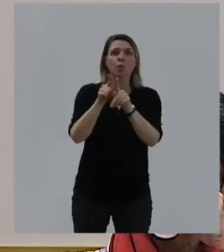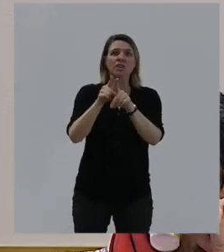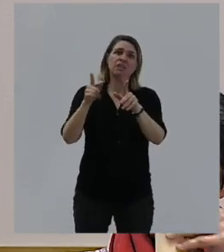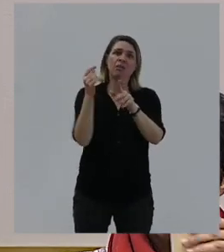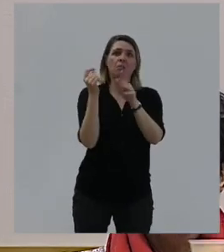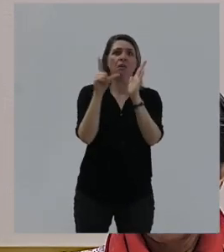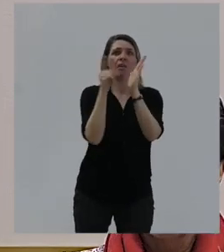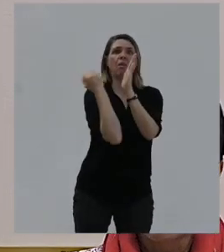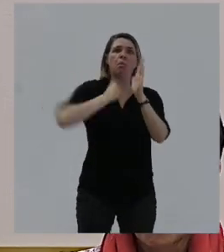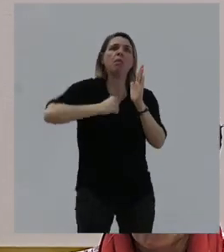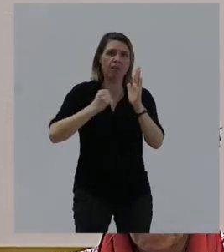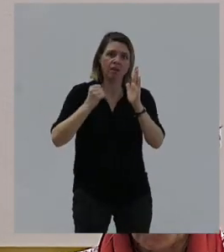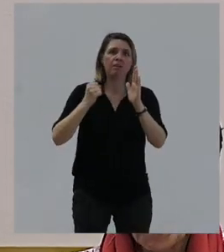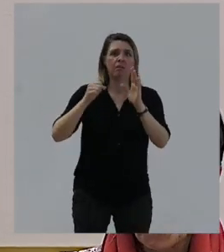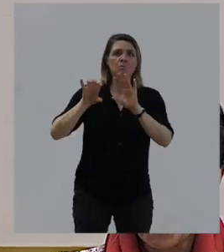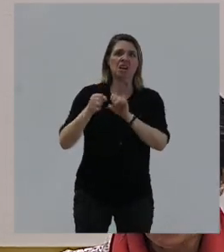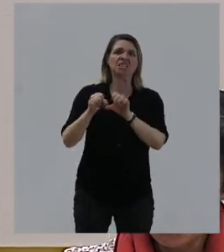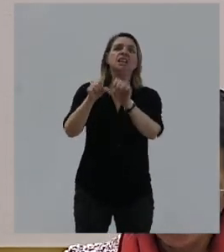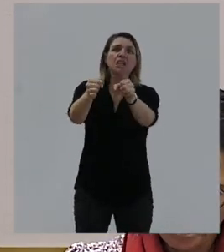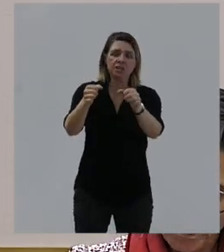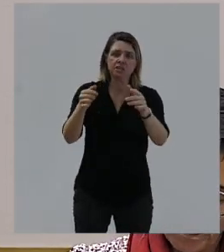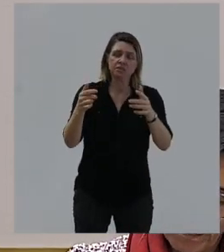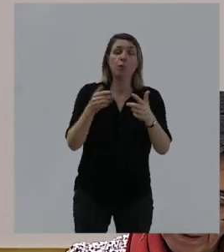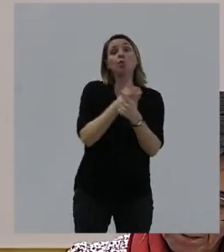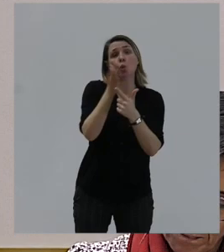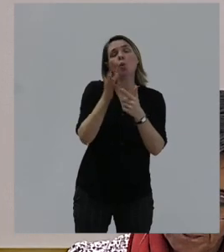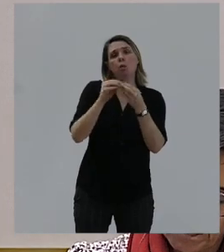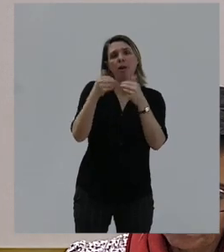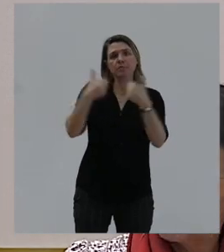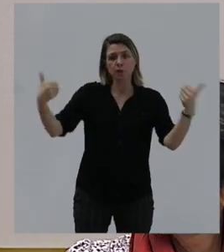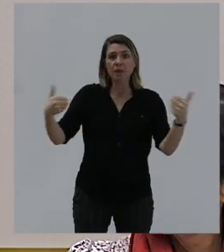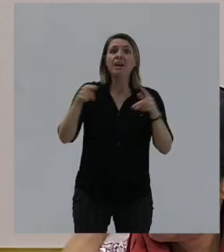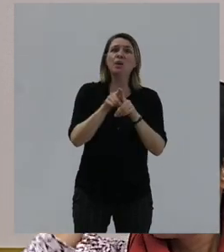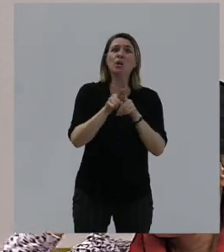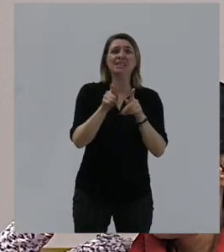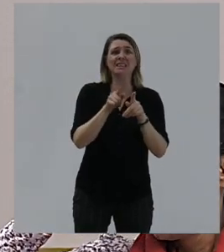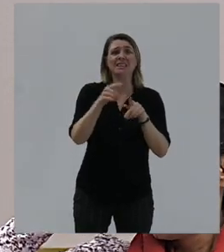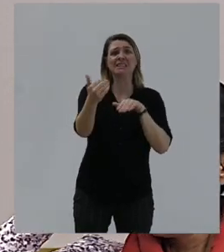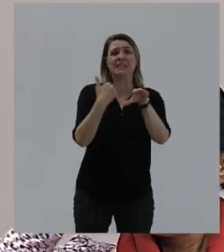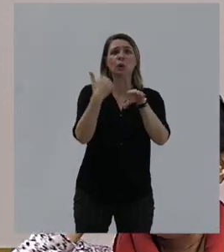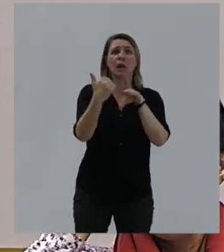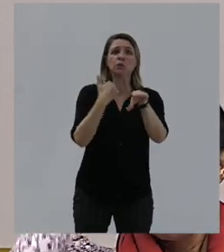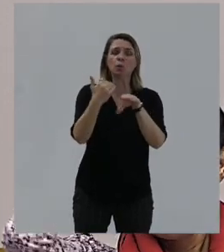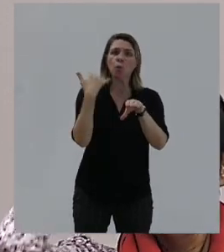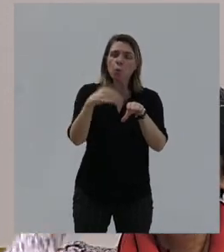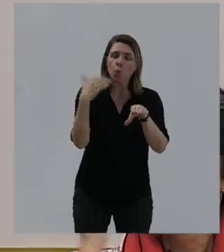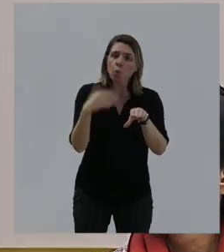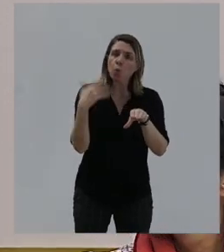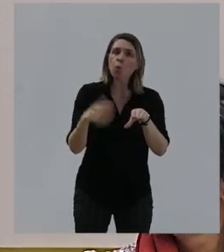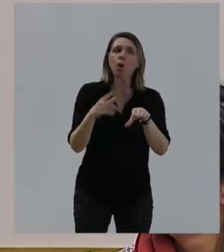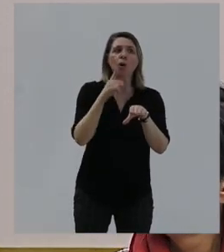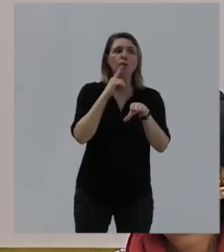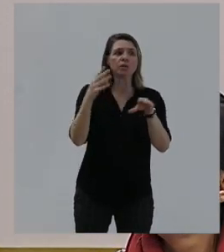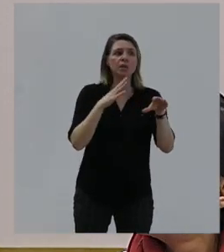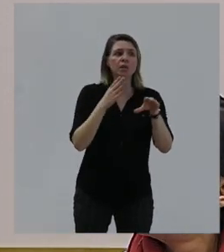effractions sur deux problèmes bien séparés. La sécurisation de notre campus est un véritable sujet